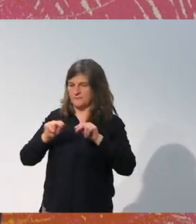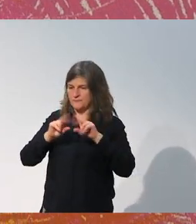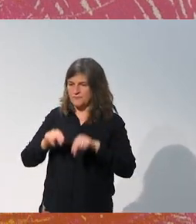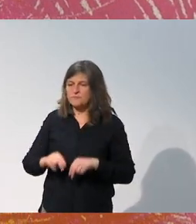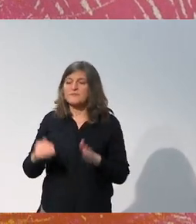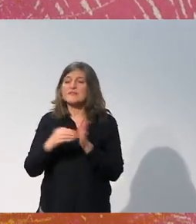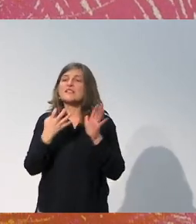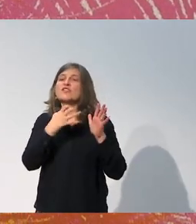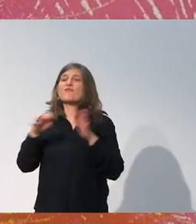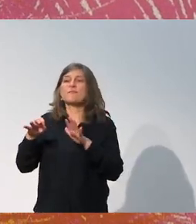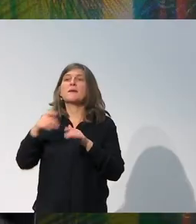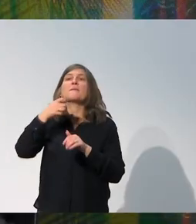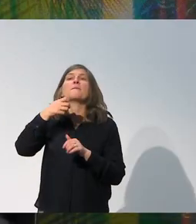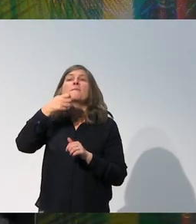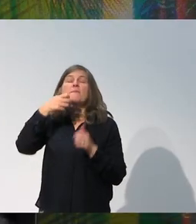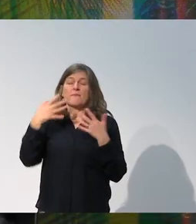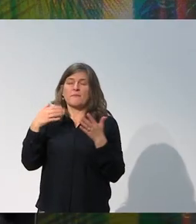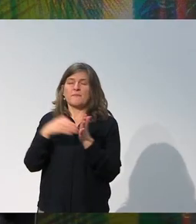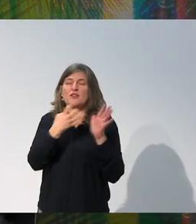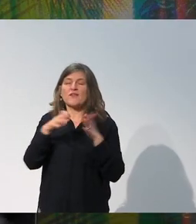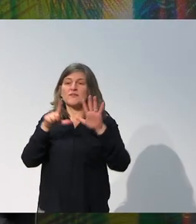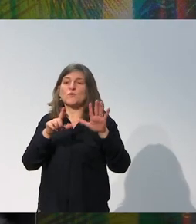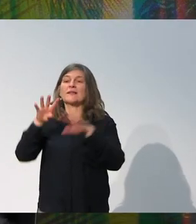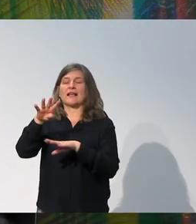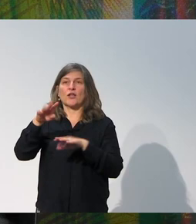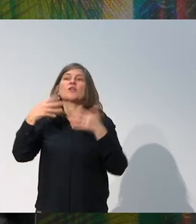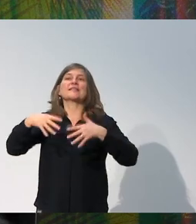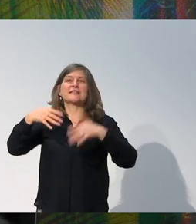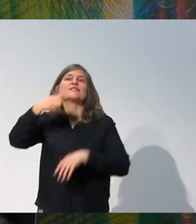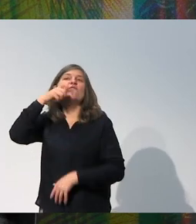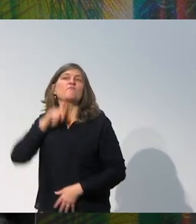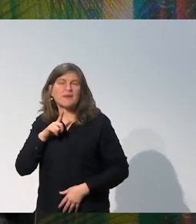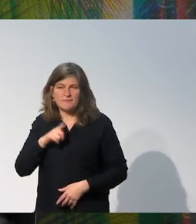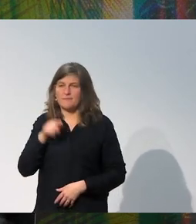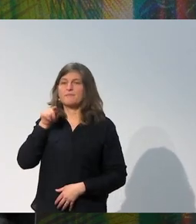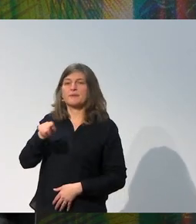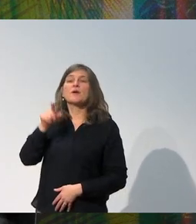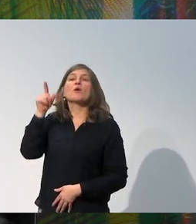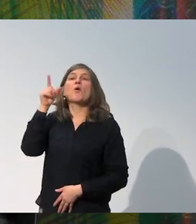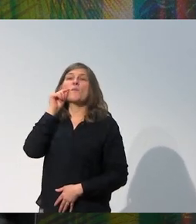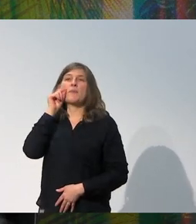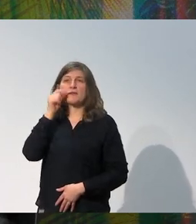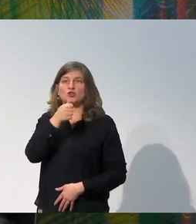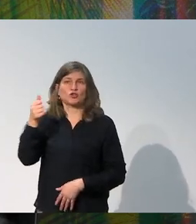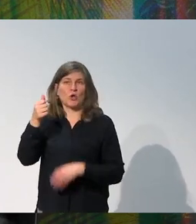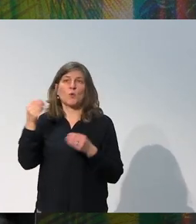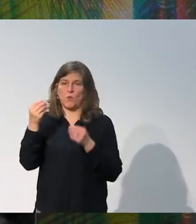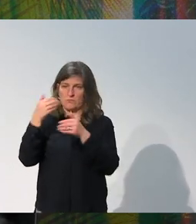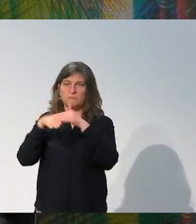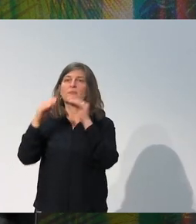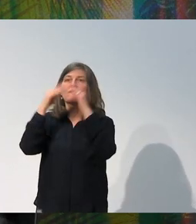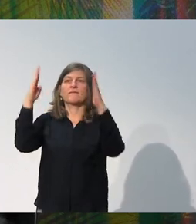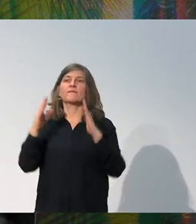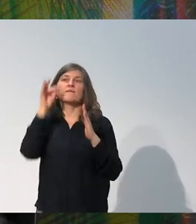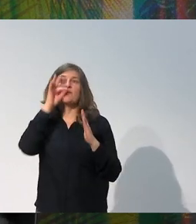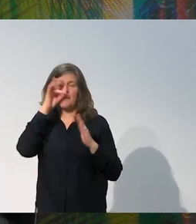19 mai 1974 pour le deuxième chapitre qui raconte le père, seul, dans la maison.